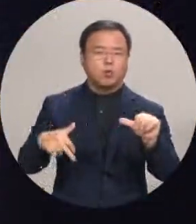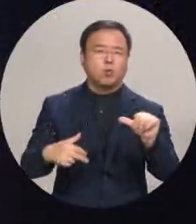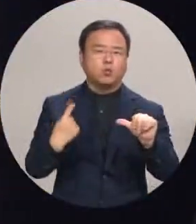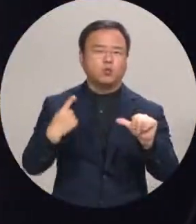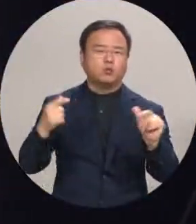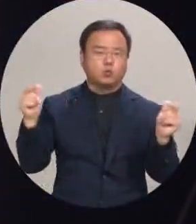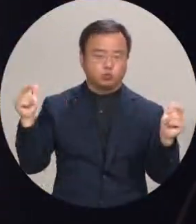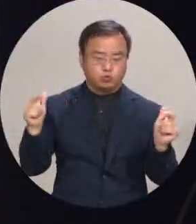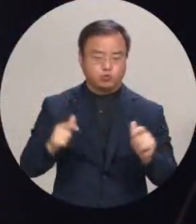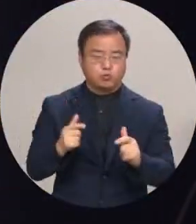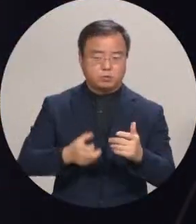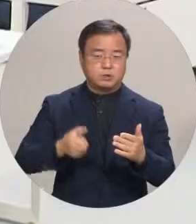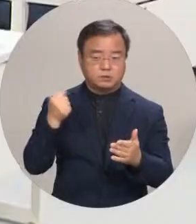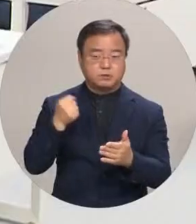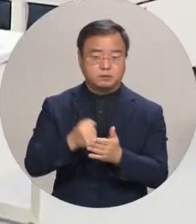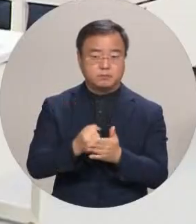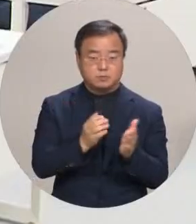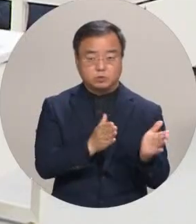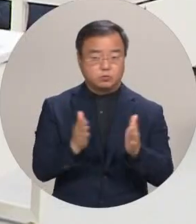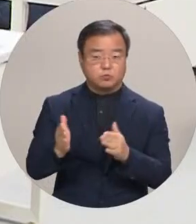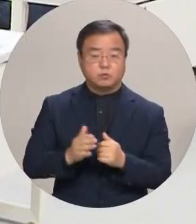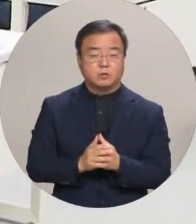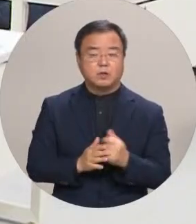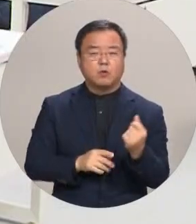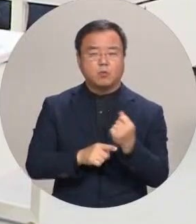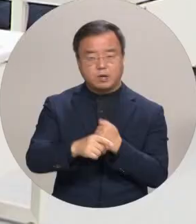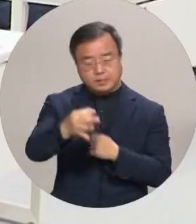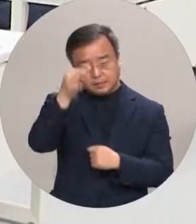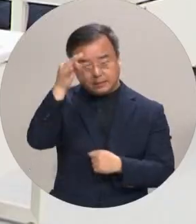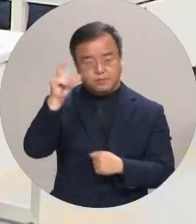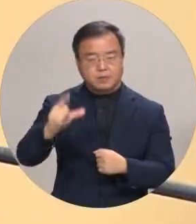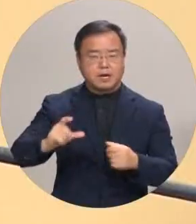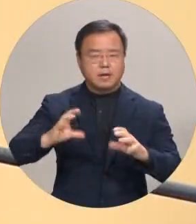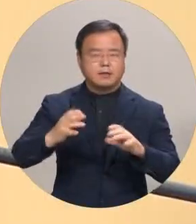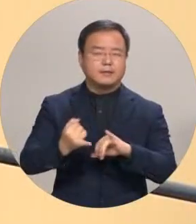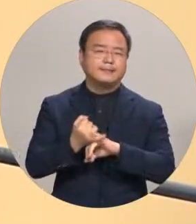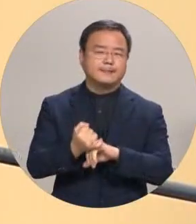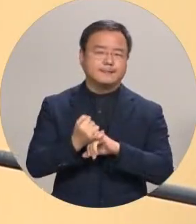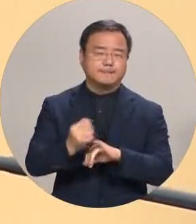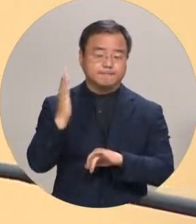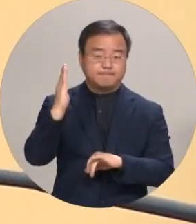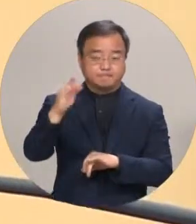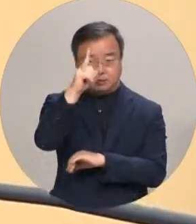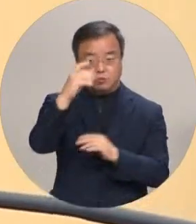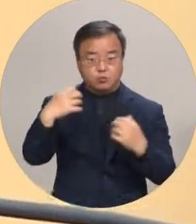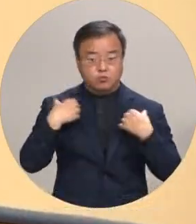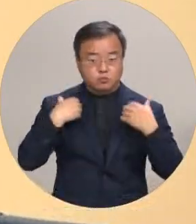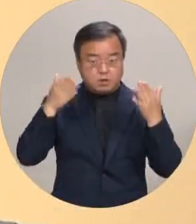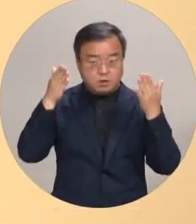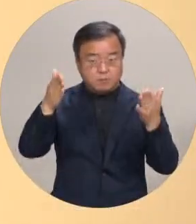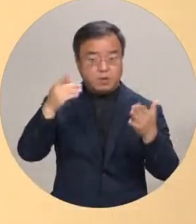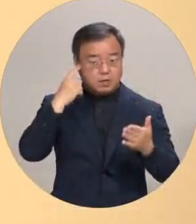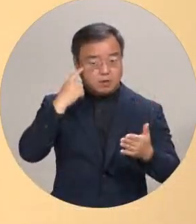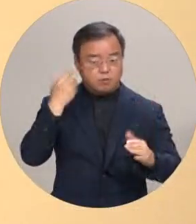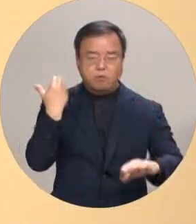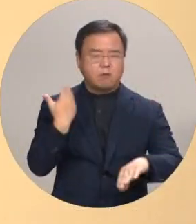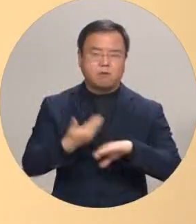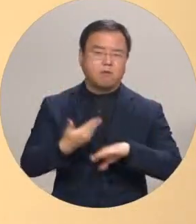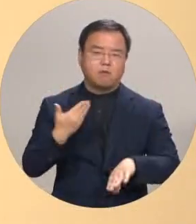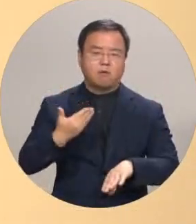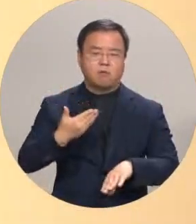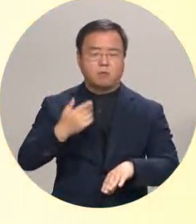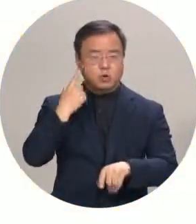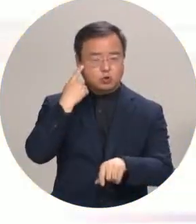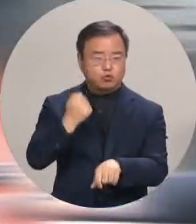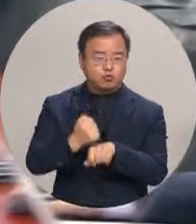예산이 편성됐습니다 과학 기술 강국을 약속했던 정부 방향과 달리 연구개발 예산이 큰 폭으로